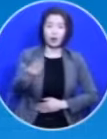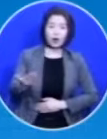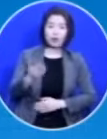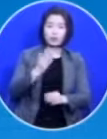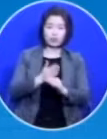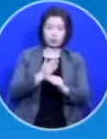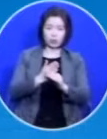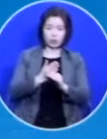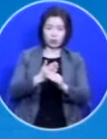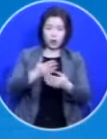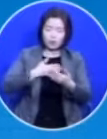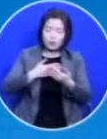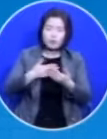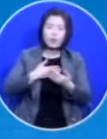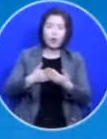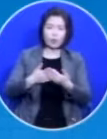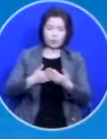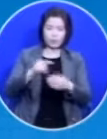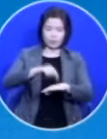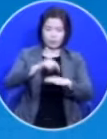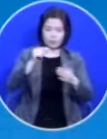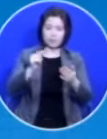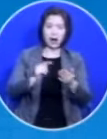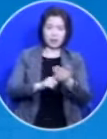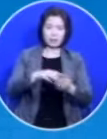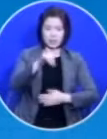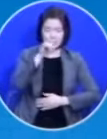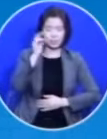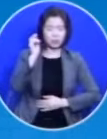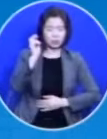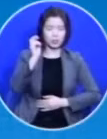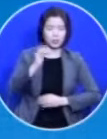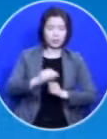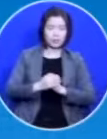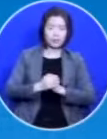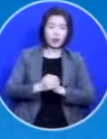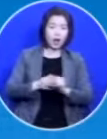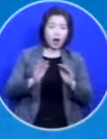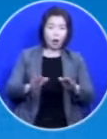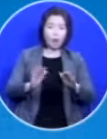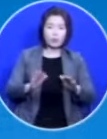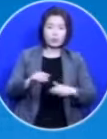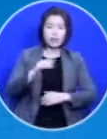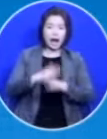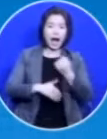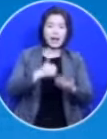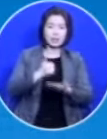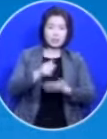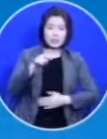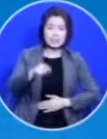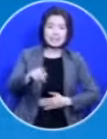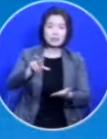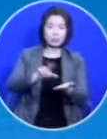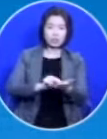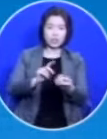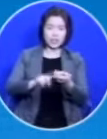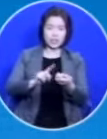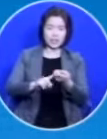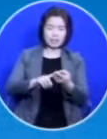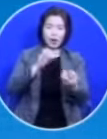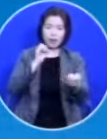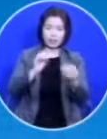두려운 마음이 있으신 분이 있으실 겁니다 오늘 하나님께서 그 문제에 대하여 우리에게